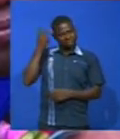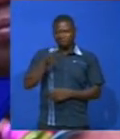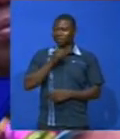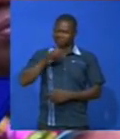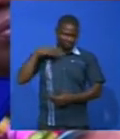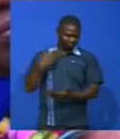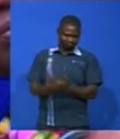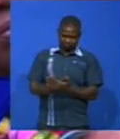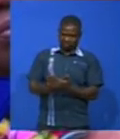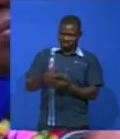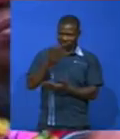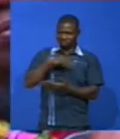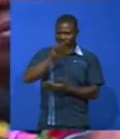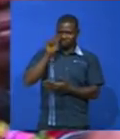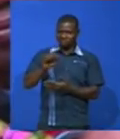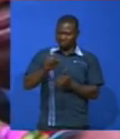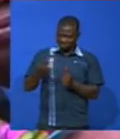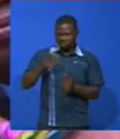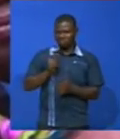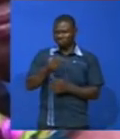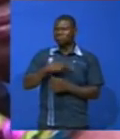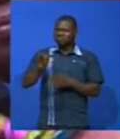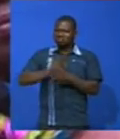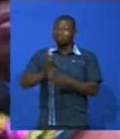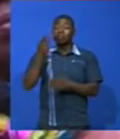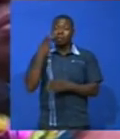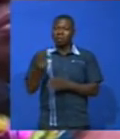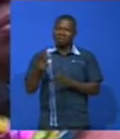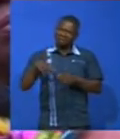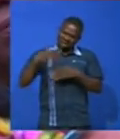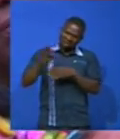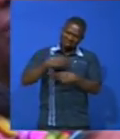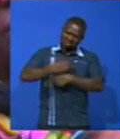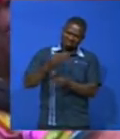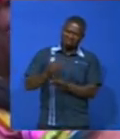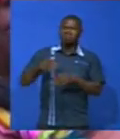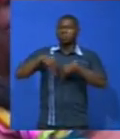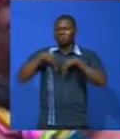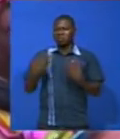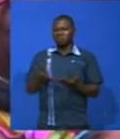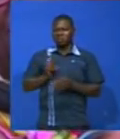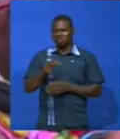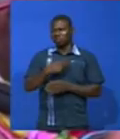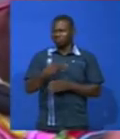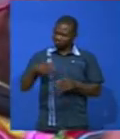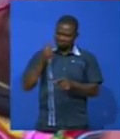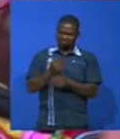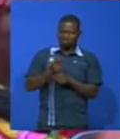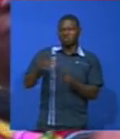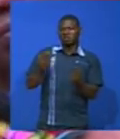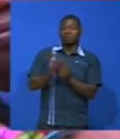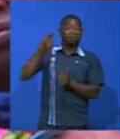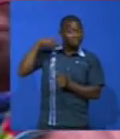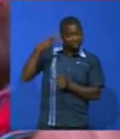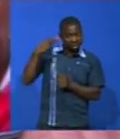le contenu de nos films, la forme de nos films, la façon dont nous nous investissons dans les histoires. Je veux parler des